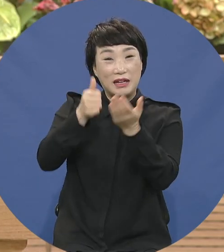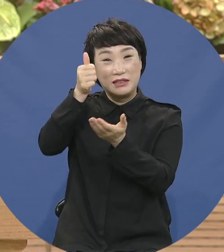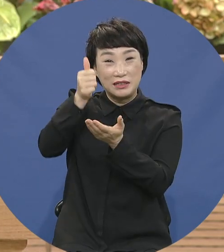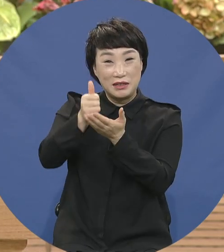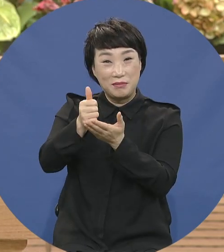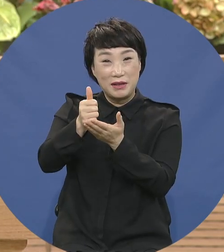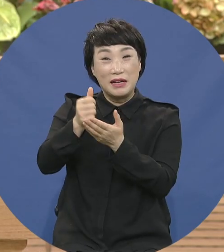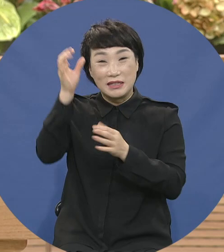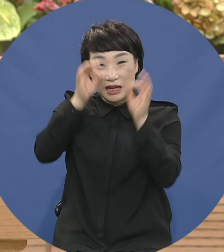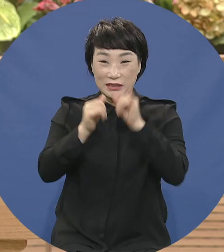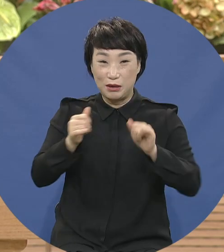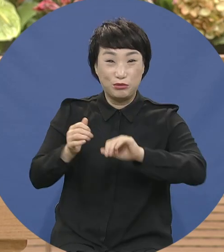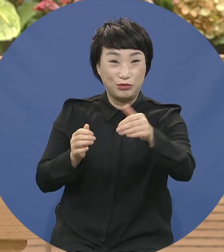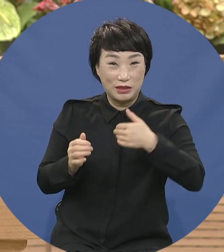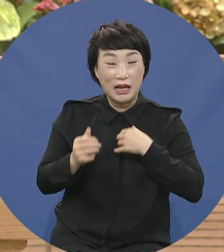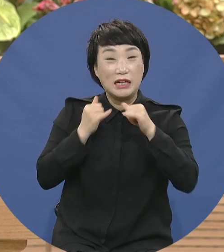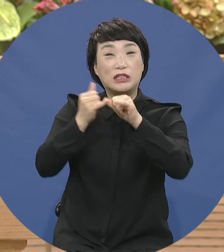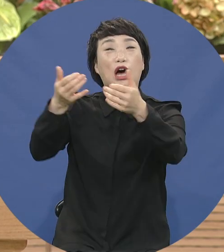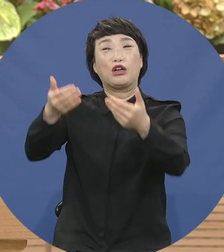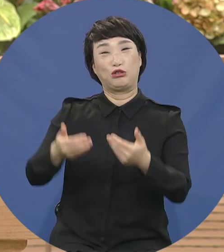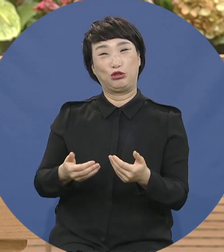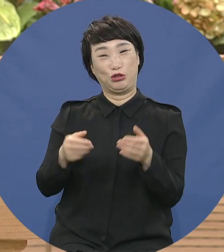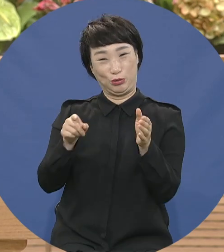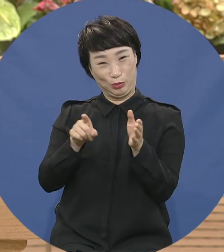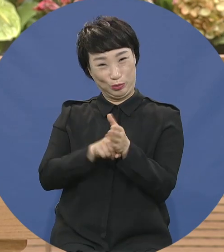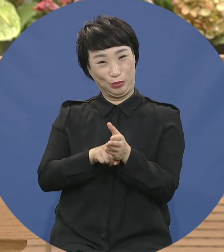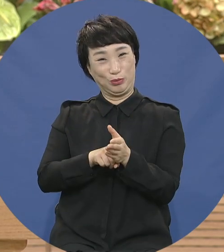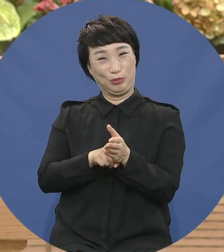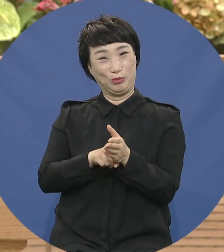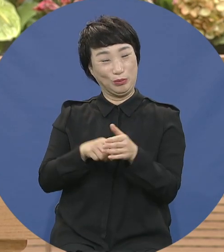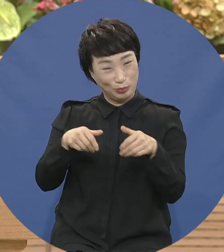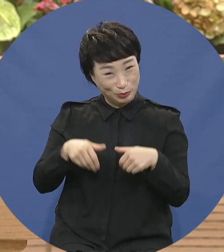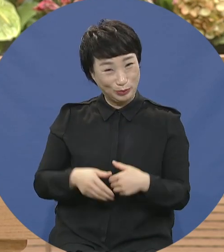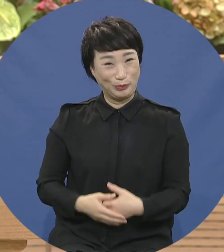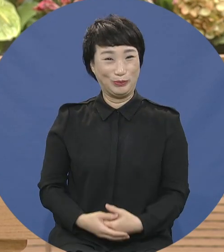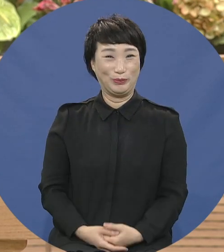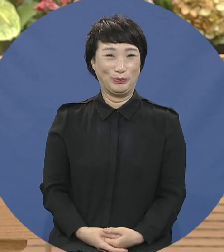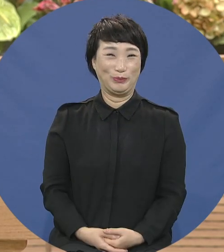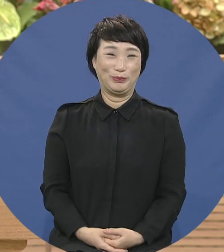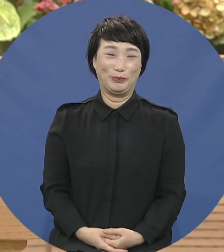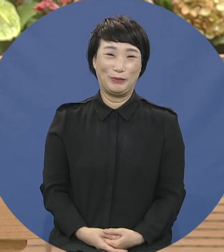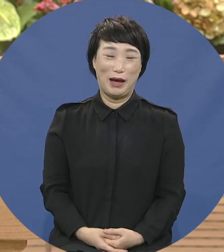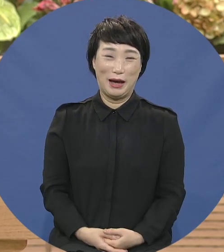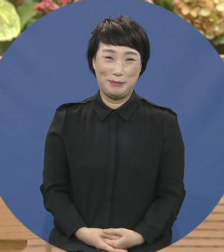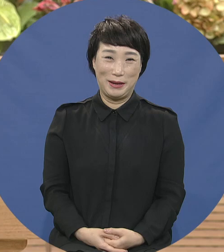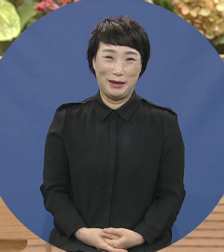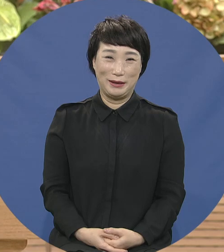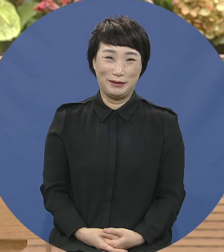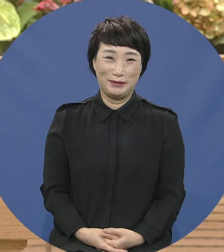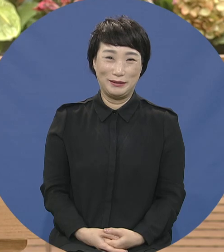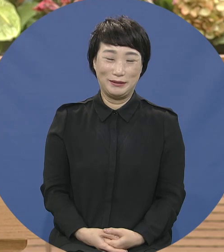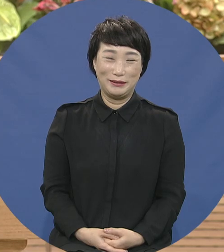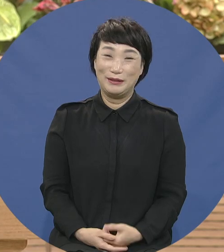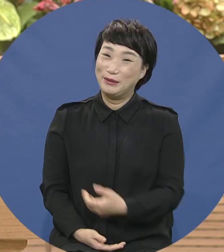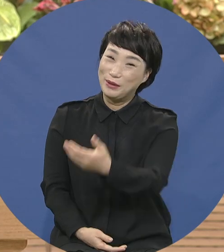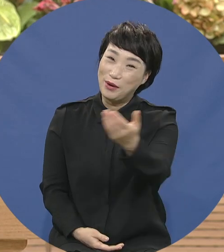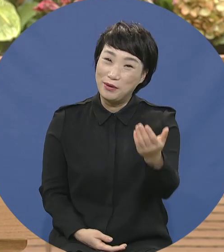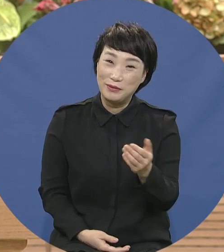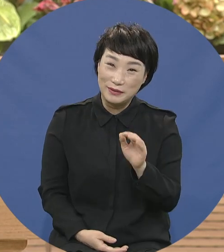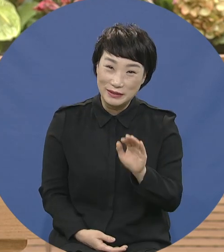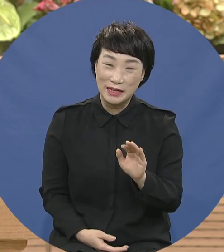그가 자기를 찾는 자들에게 상 주시는 이심을 믿어야 할지니라.